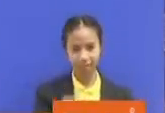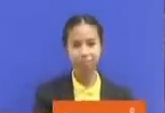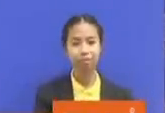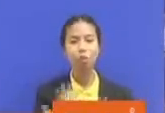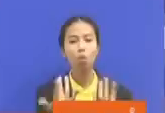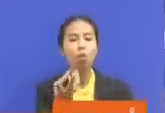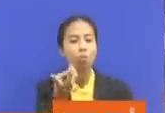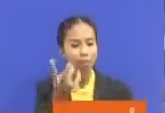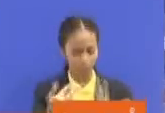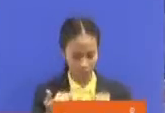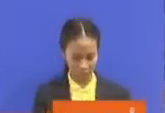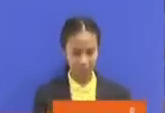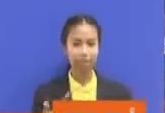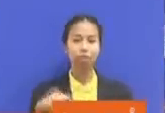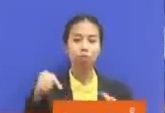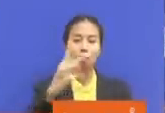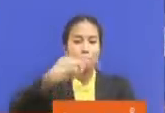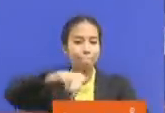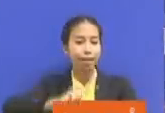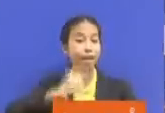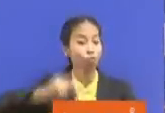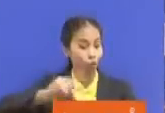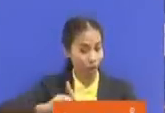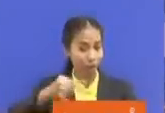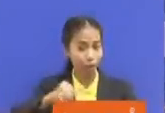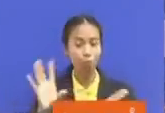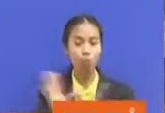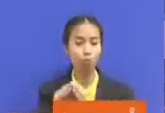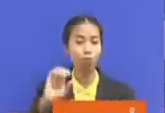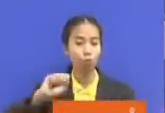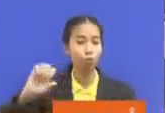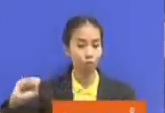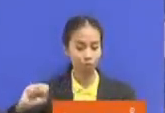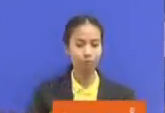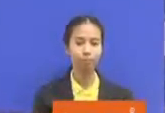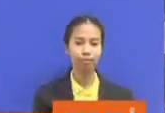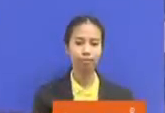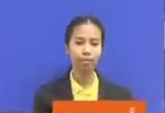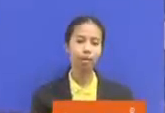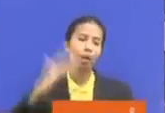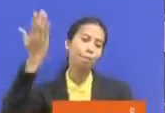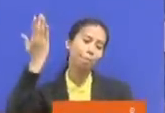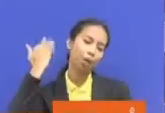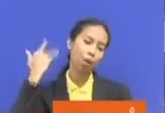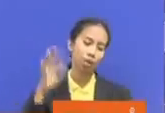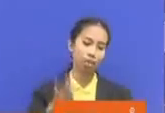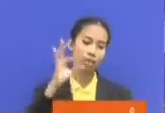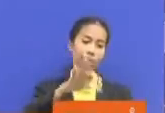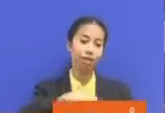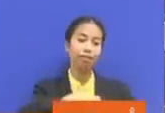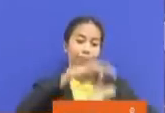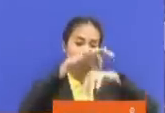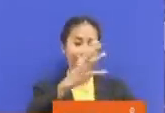นะคะก็เคยดำรงตำแหน่งประธานสภาผู้แทนราษฎรมาตั้งแต่ปี2529ค่ะและไปจนถึงปี